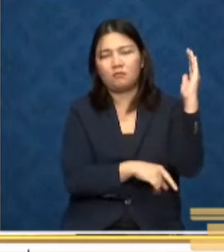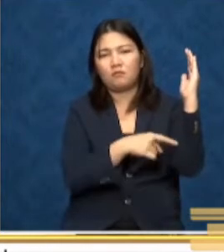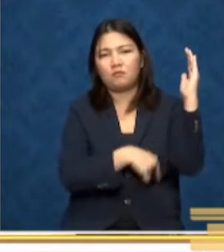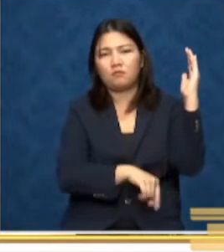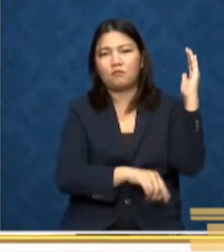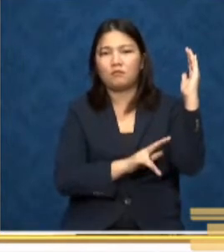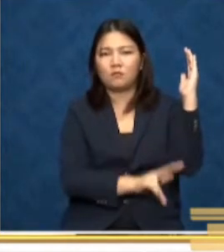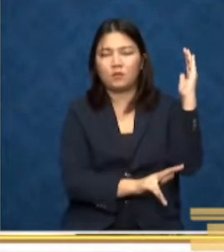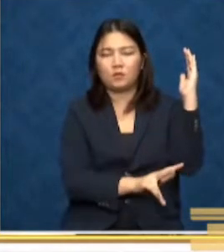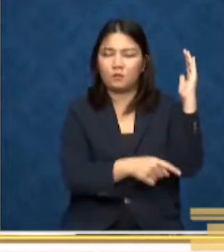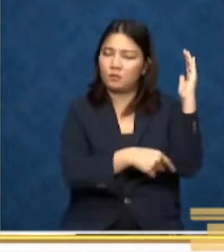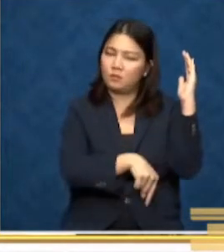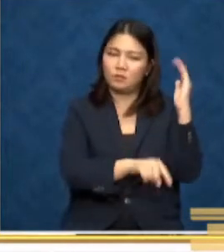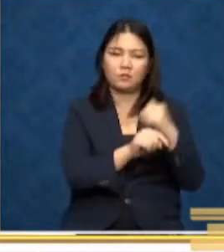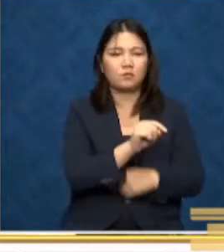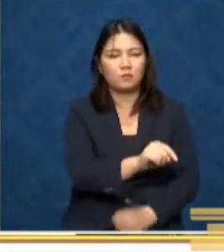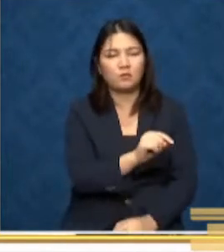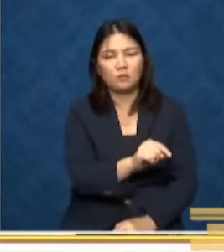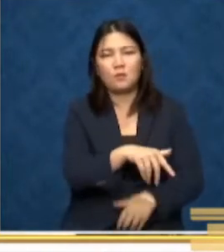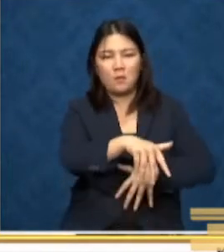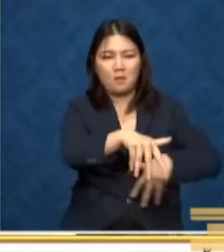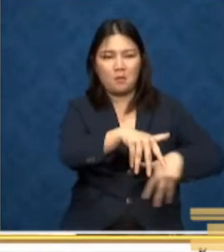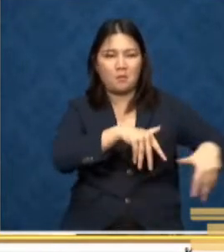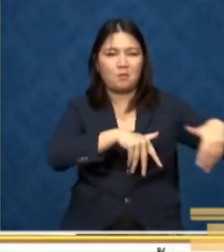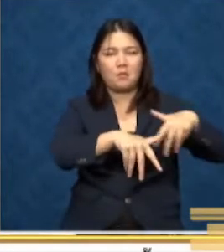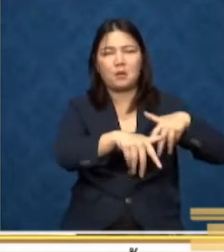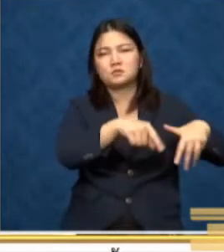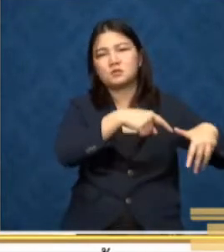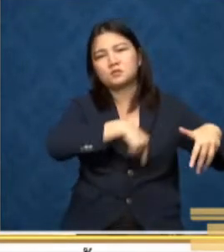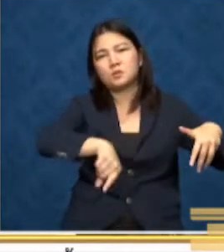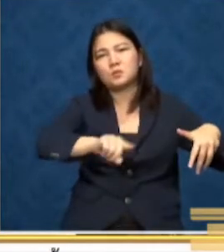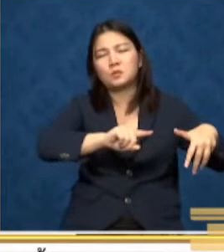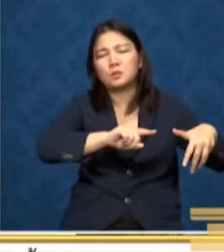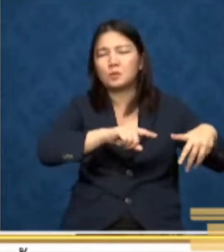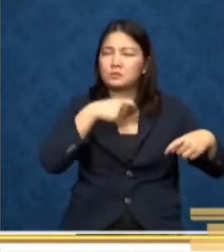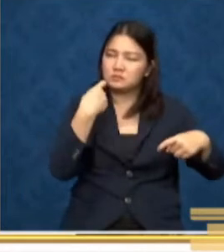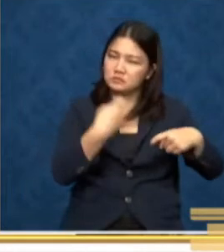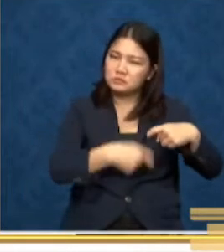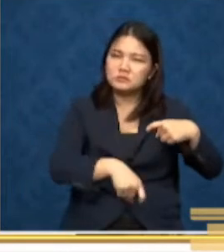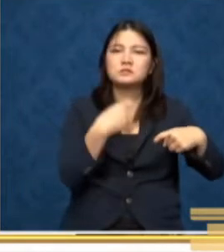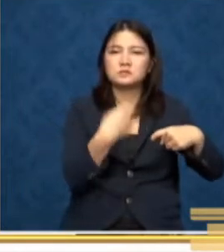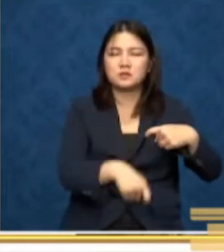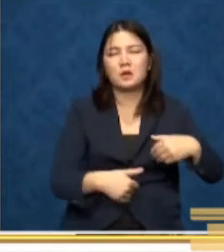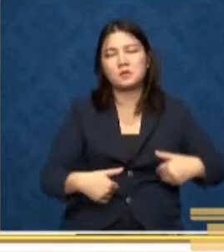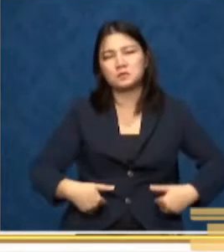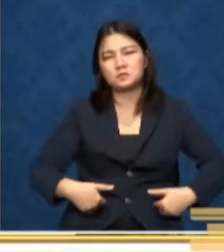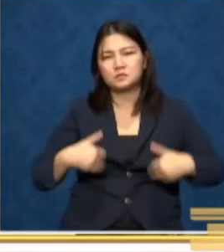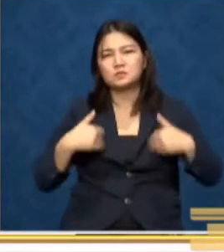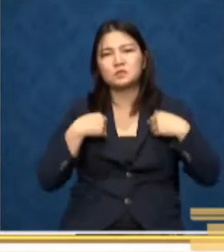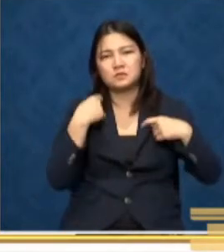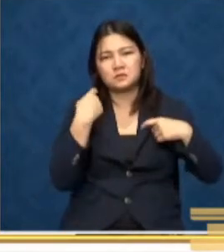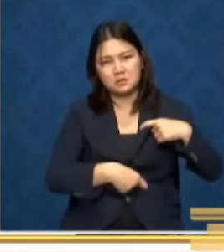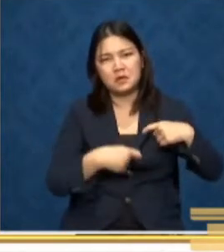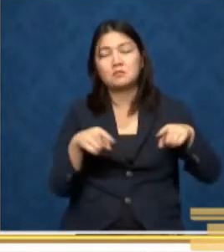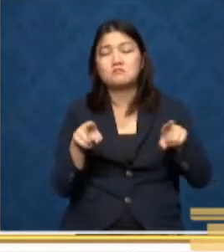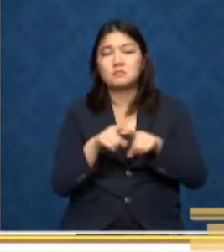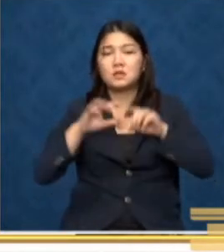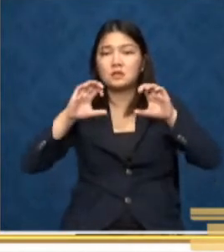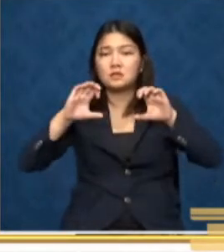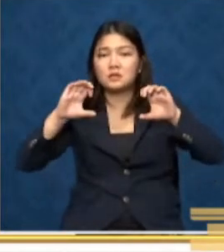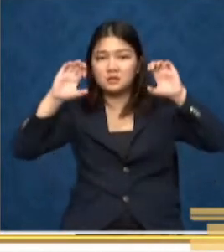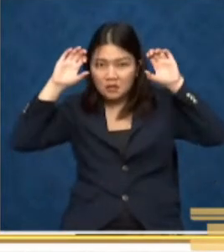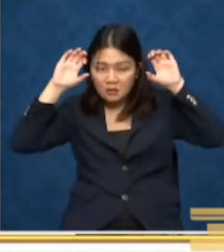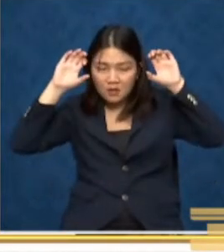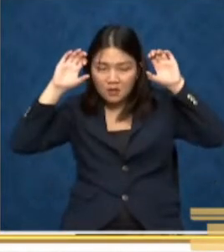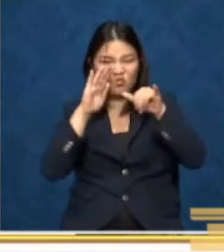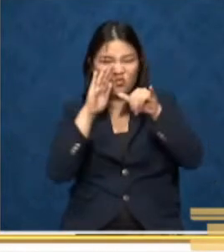ชีวิตของพี่น้องประชาชนราคาต่ำมากรัฐเองได้กดทับสร้างความสับส